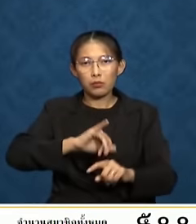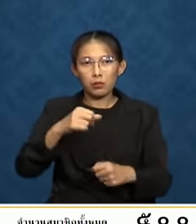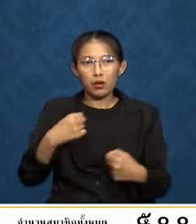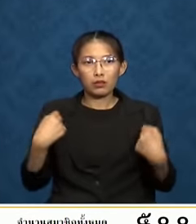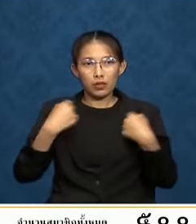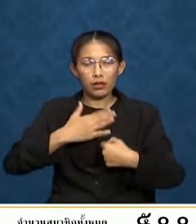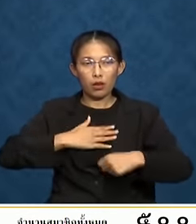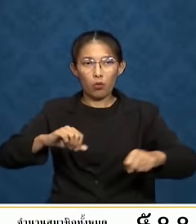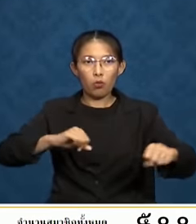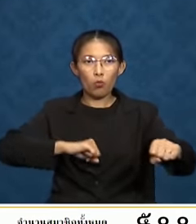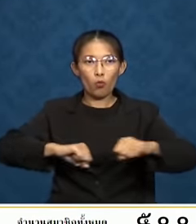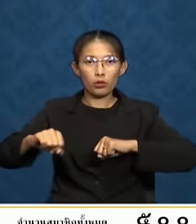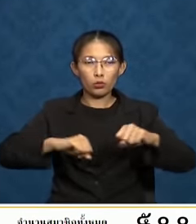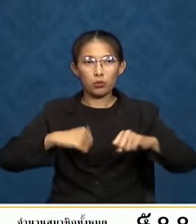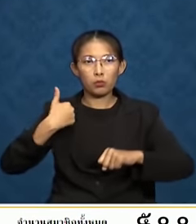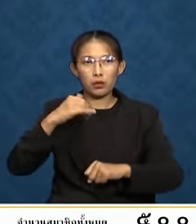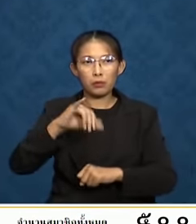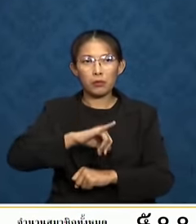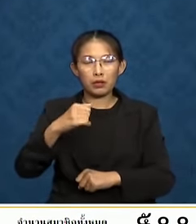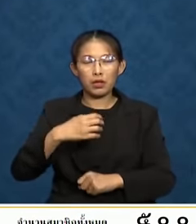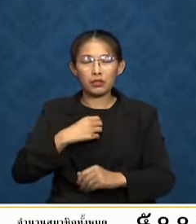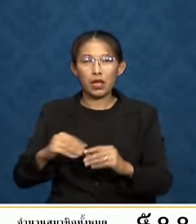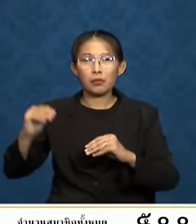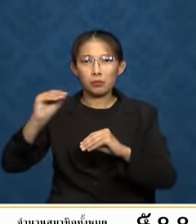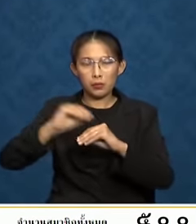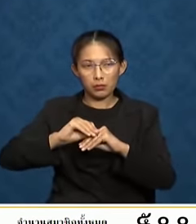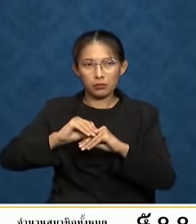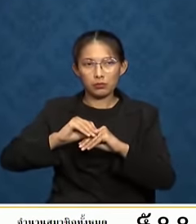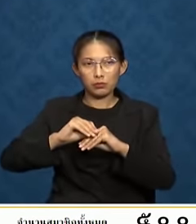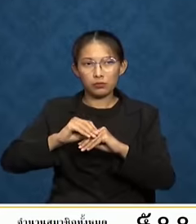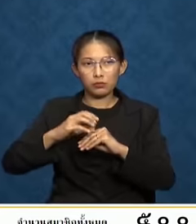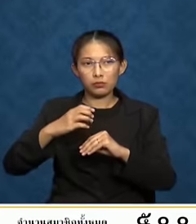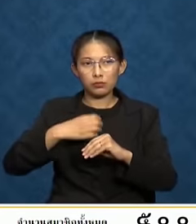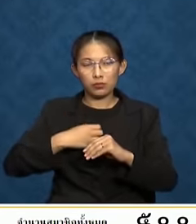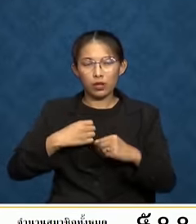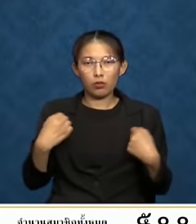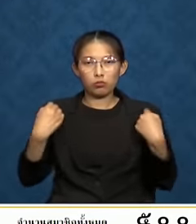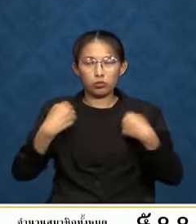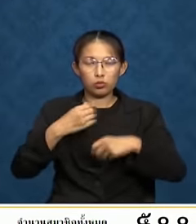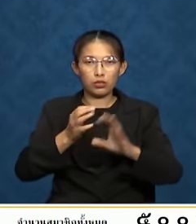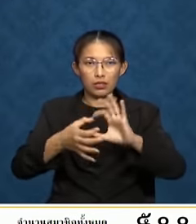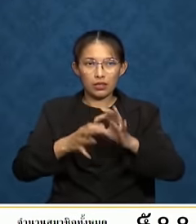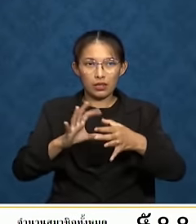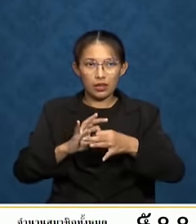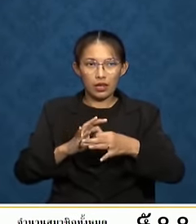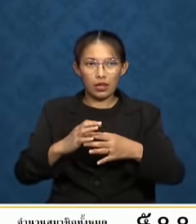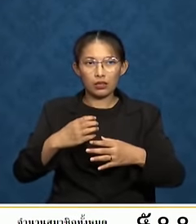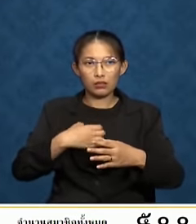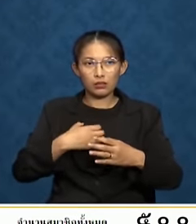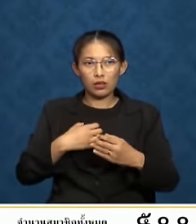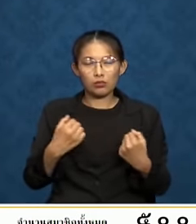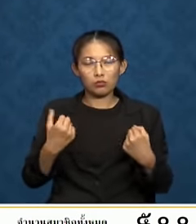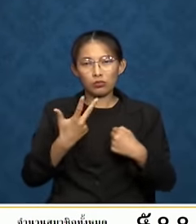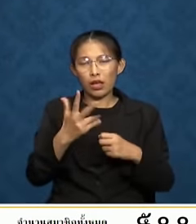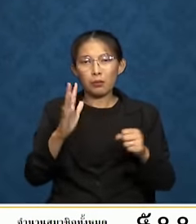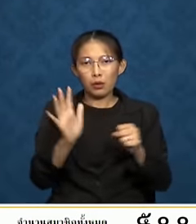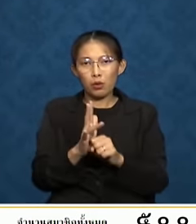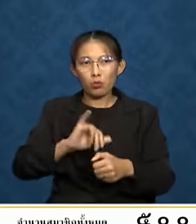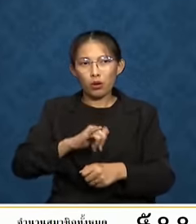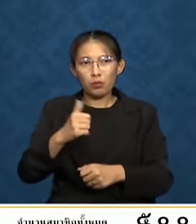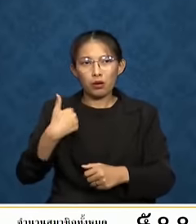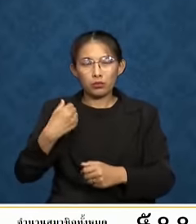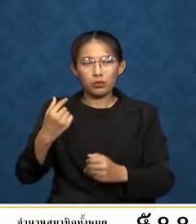ก็วัยรุ่นนะครับบางครั้งเค้าก็อยากได้เพิ่มอยากได้ชุดวอร์มเพิ่มชุดได้ 3ไม่พอก็อยได้ชุดหนึใส่